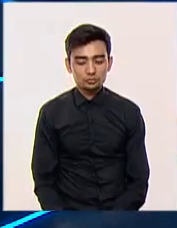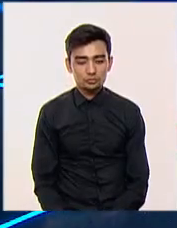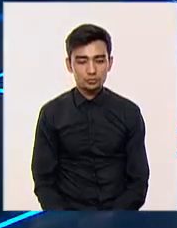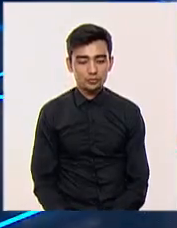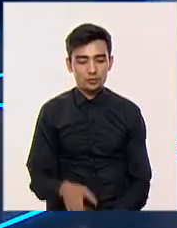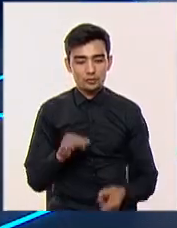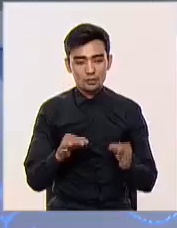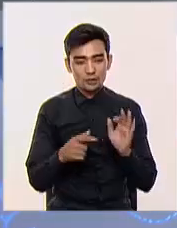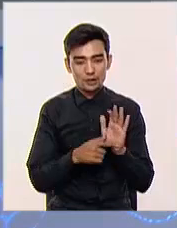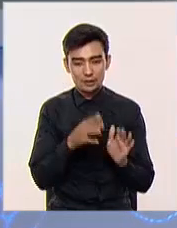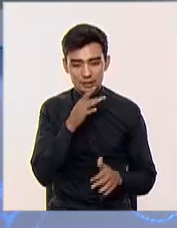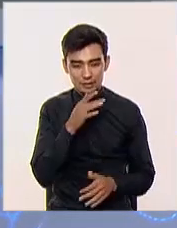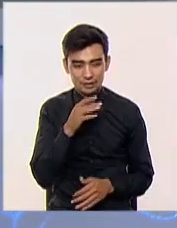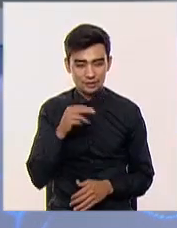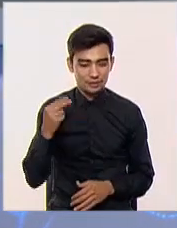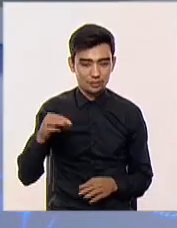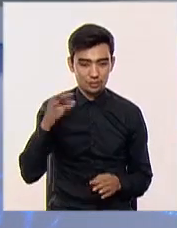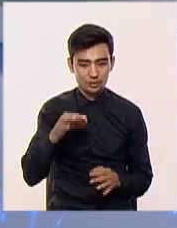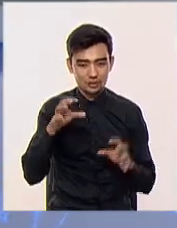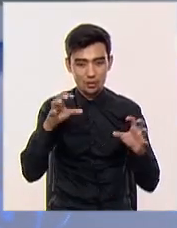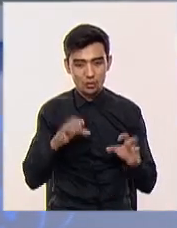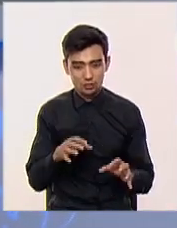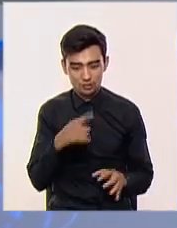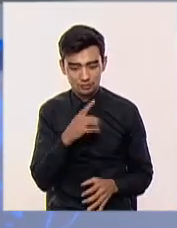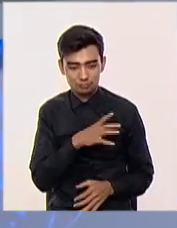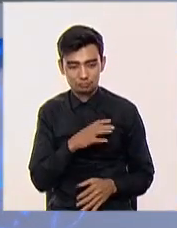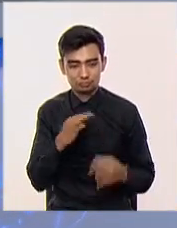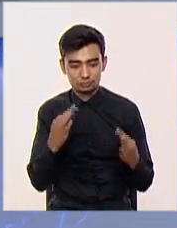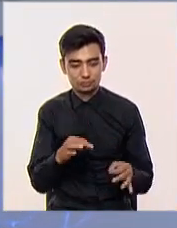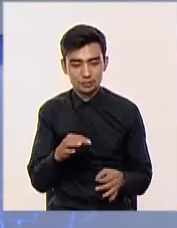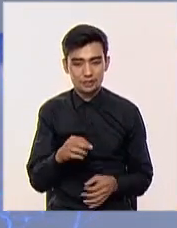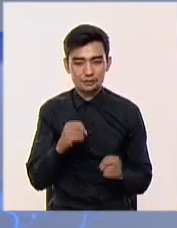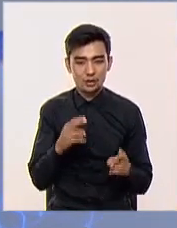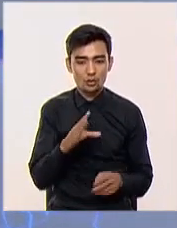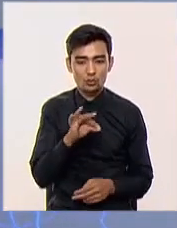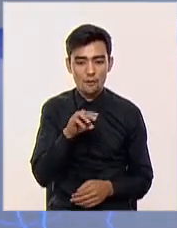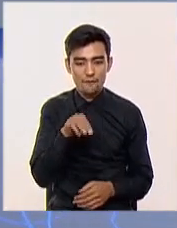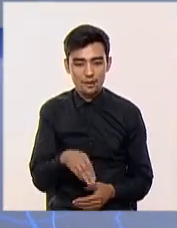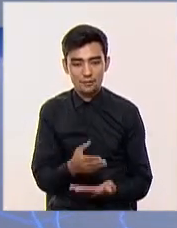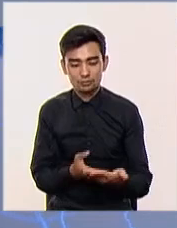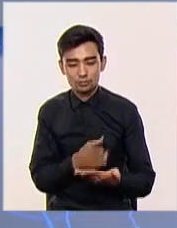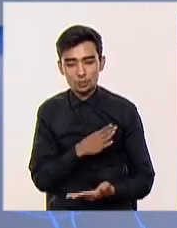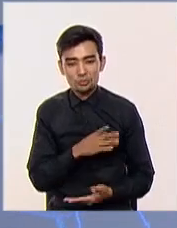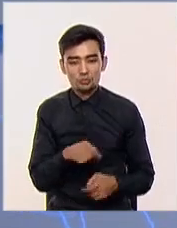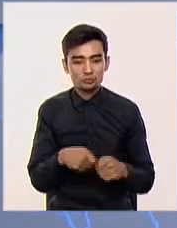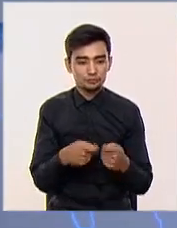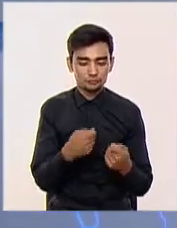Норму о 7-летнем мандате президента признали законной. Конституционный совет заключил, что инициатива не нарушает основной закон